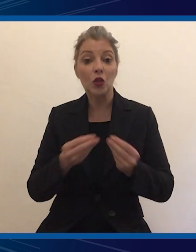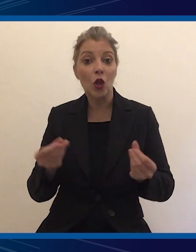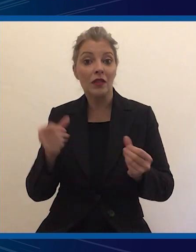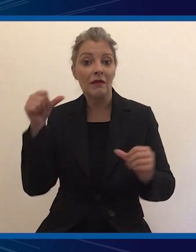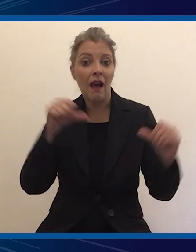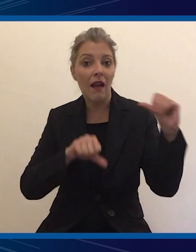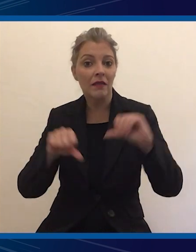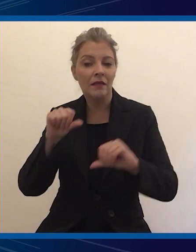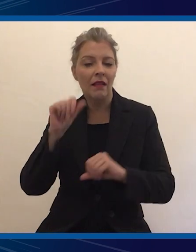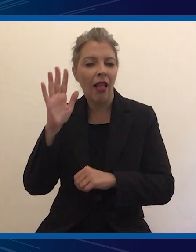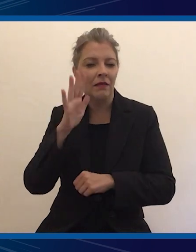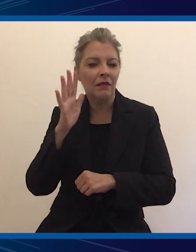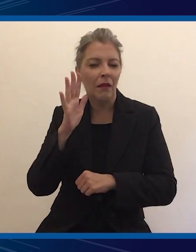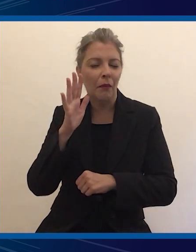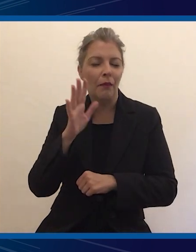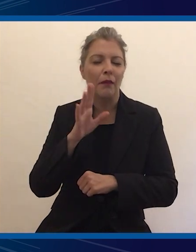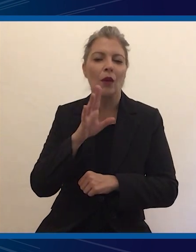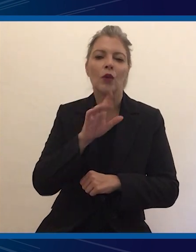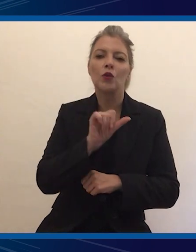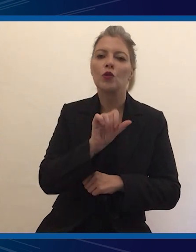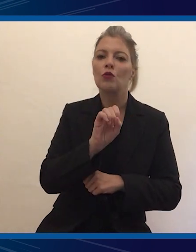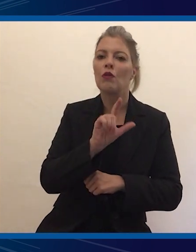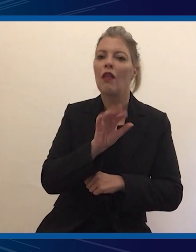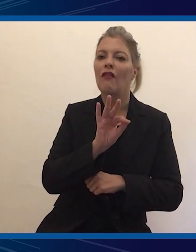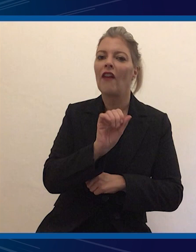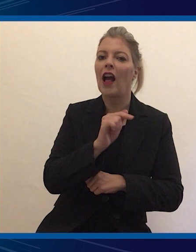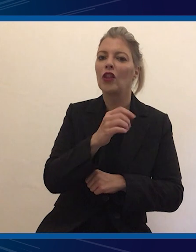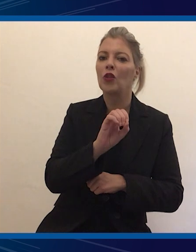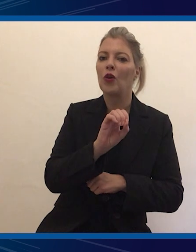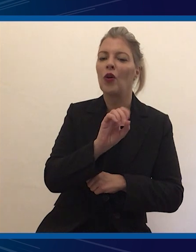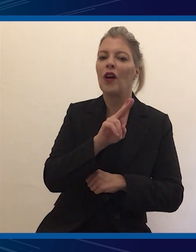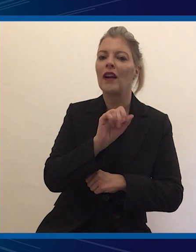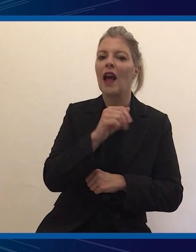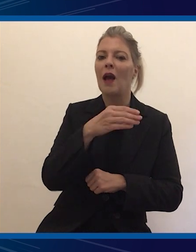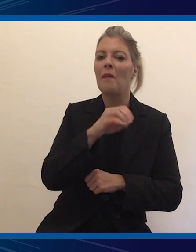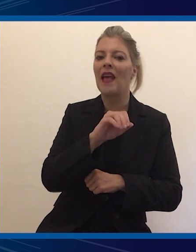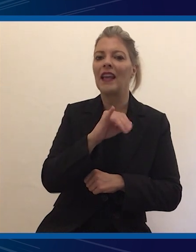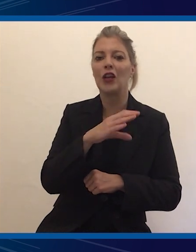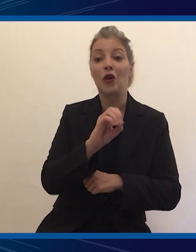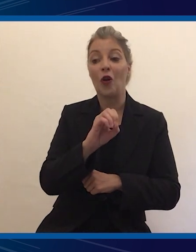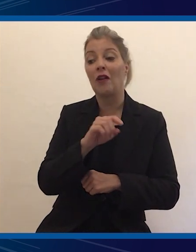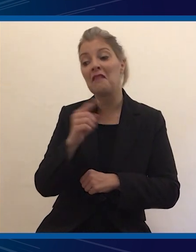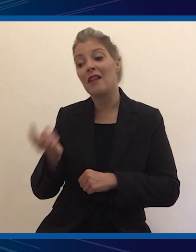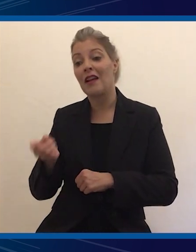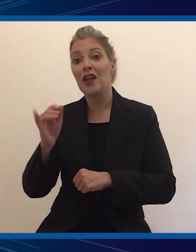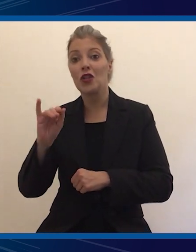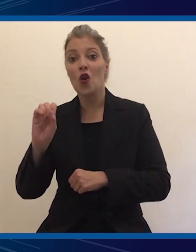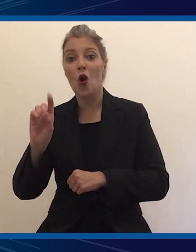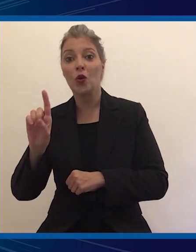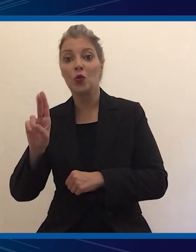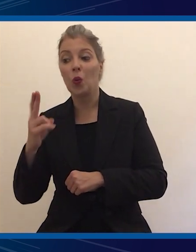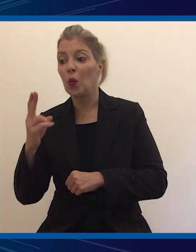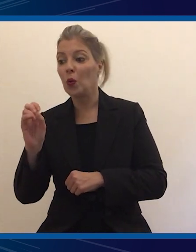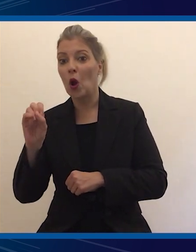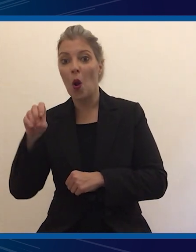E se l'azzurro del solfato rameico incontra lo ioduro di potassio, il bel color del cielo viene